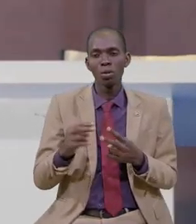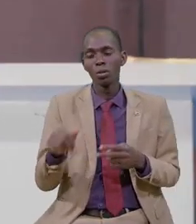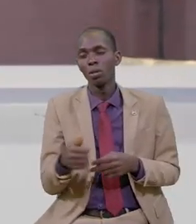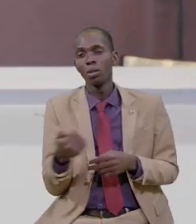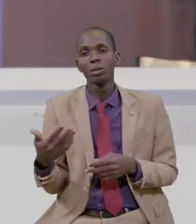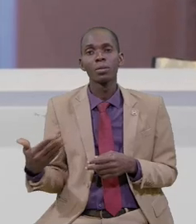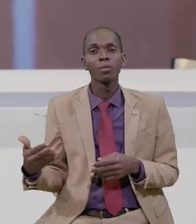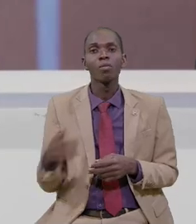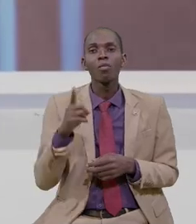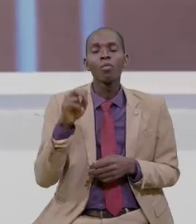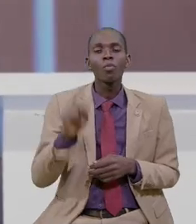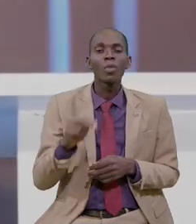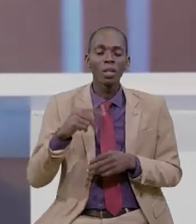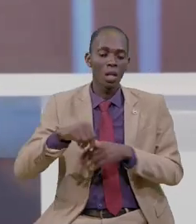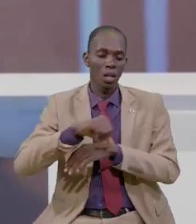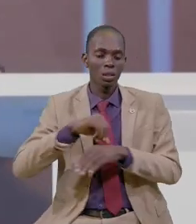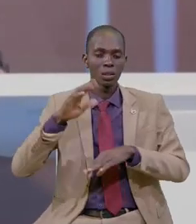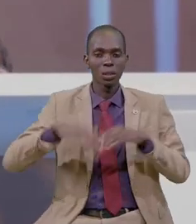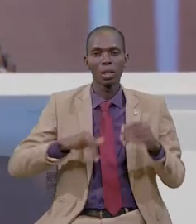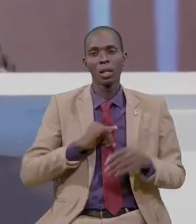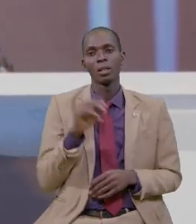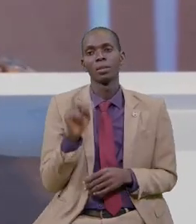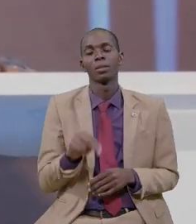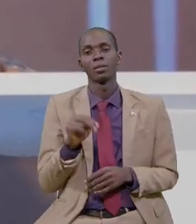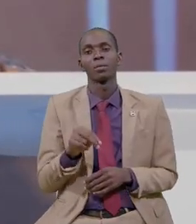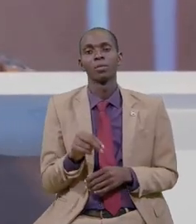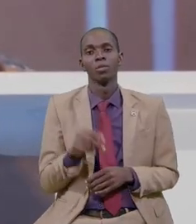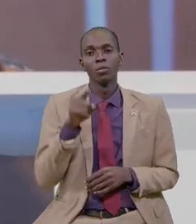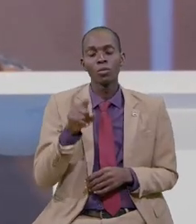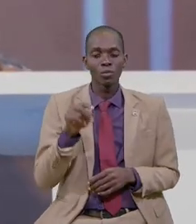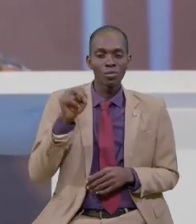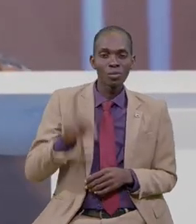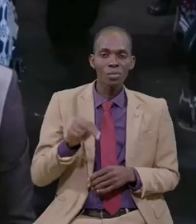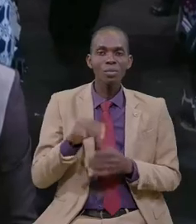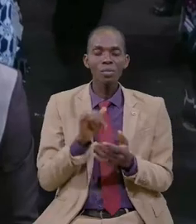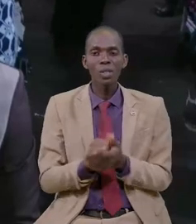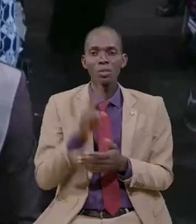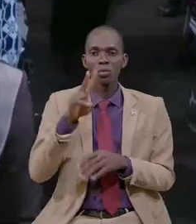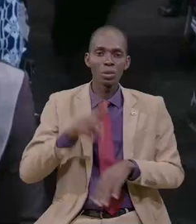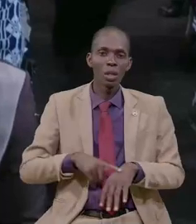besoin d'une onction plus que moi. Tu as besoin de la double portion.